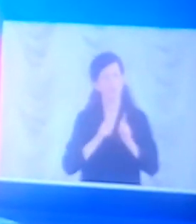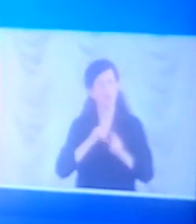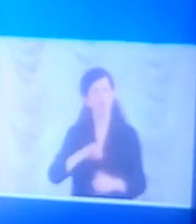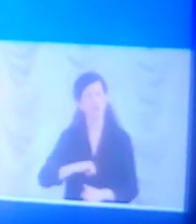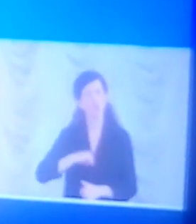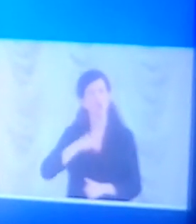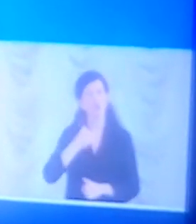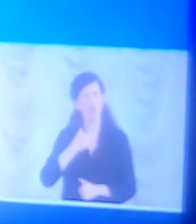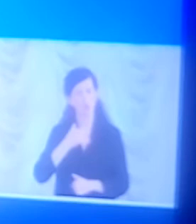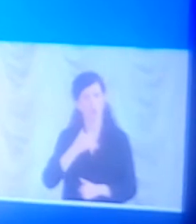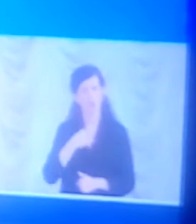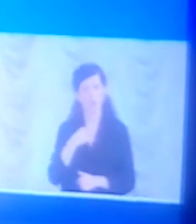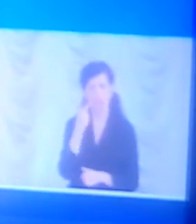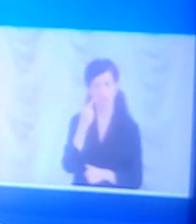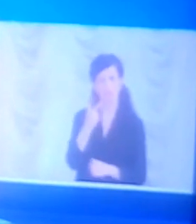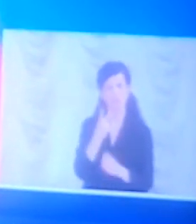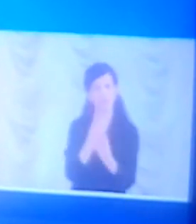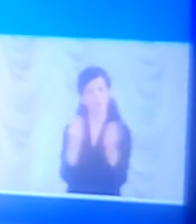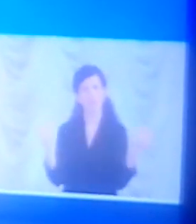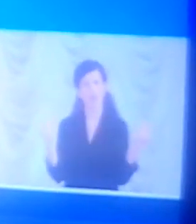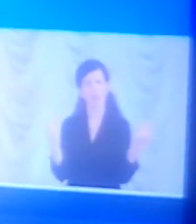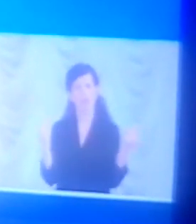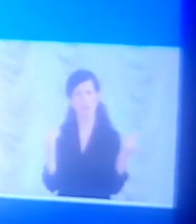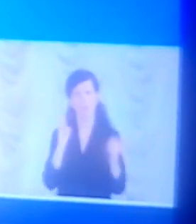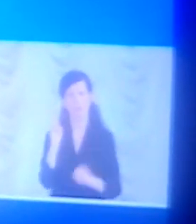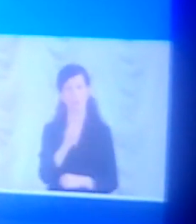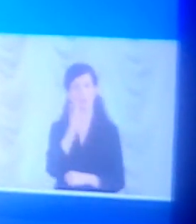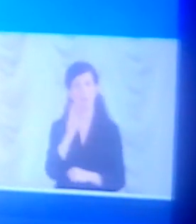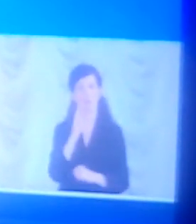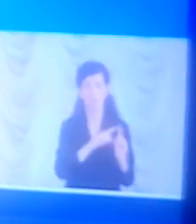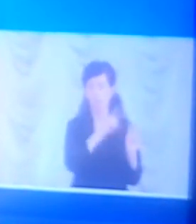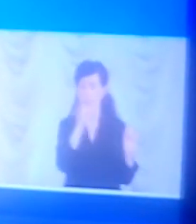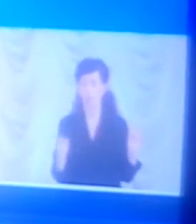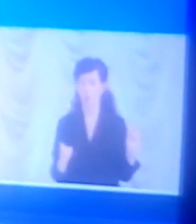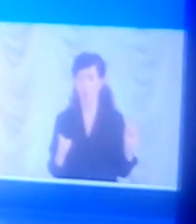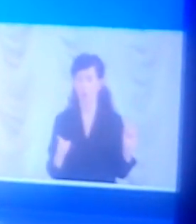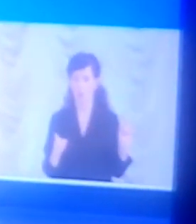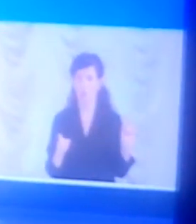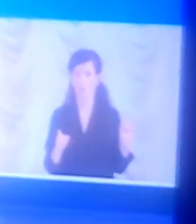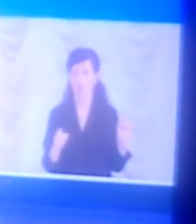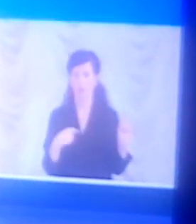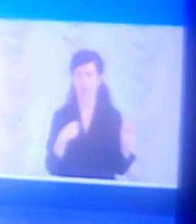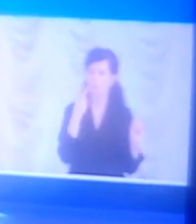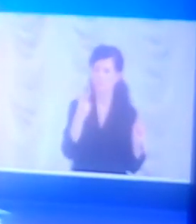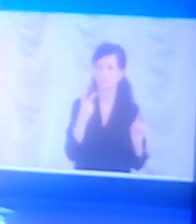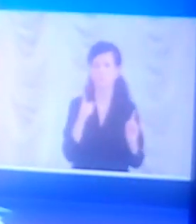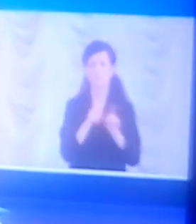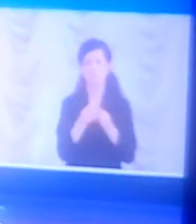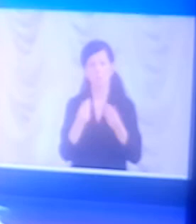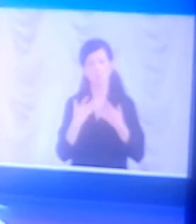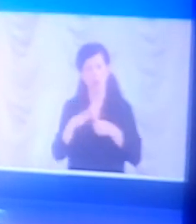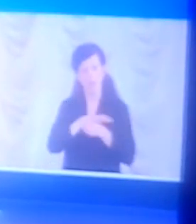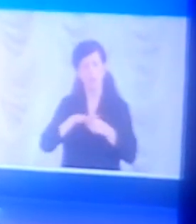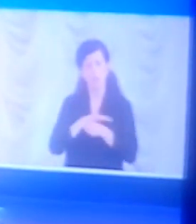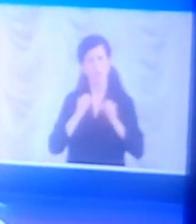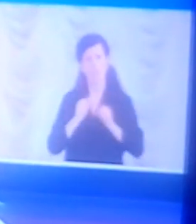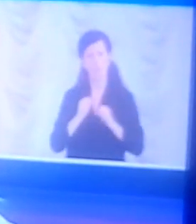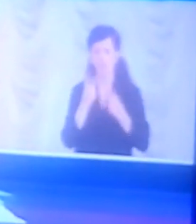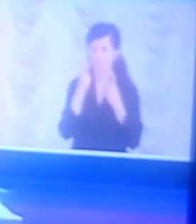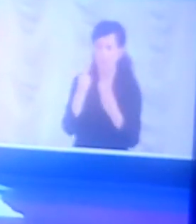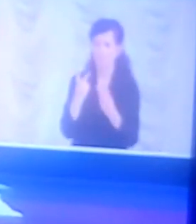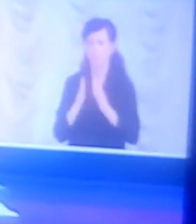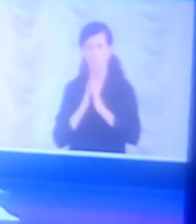aver assistito a tanti decessi in questo periodo senza neppure la possibilità di un ultimo gesto di raccoglimento, di una